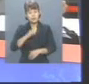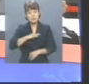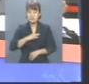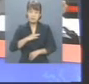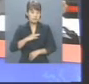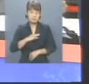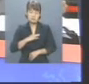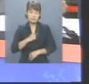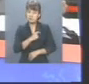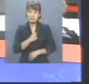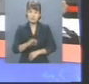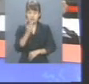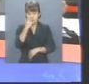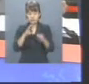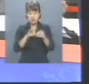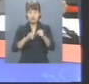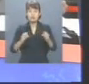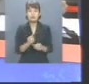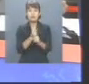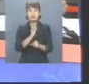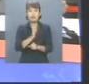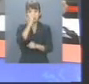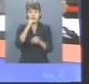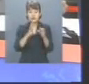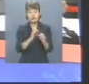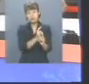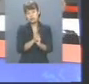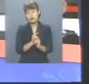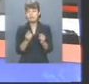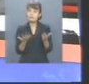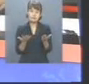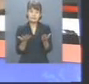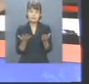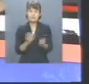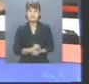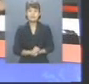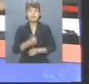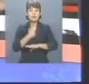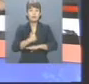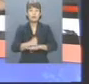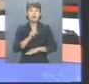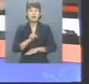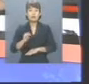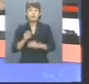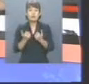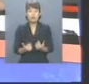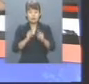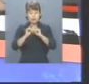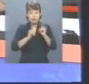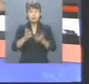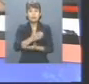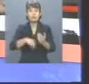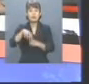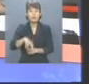มาเท่าไหร่นักนะคะเนื่องจากว่ายังเห็นว่าไม่เป็นไปตามข้อเรียกร้องค่ะซึ่งทางผู้ว่าราชการจังหวัดนนท์ตอนนี้ก็กำลังหารือกับเจ้าหน้าที่กรมชลอยู่